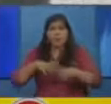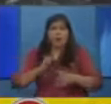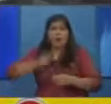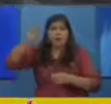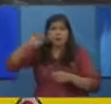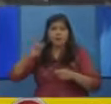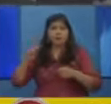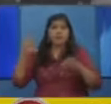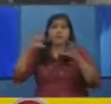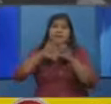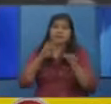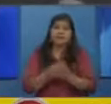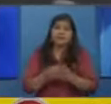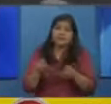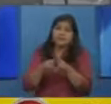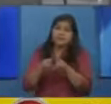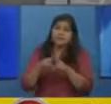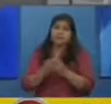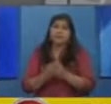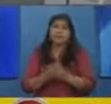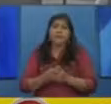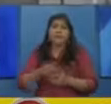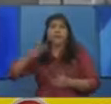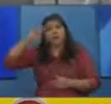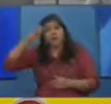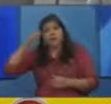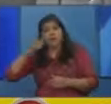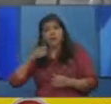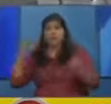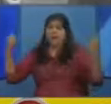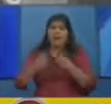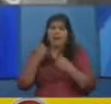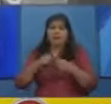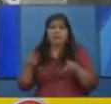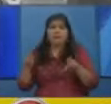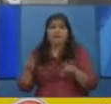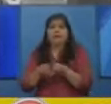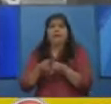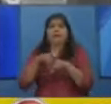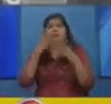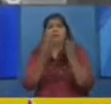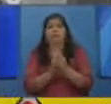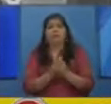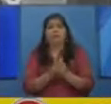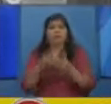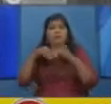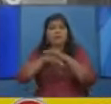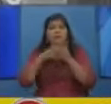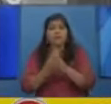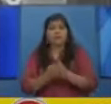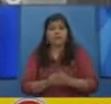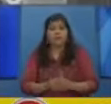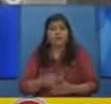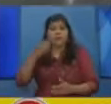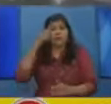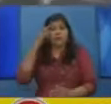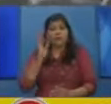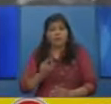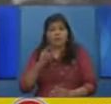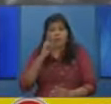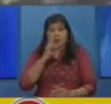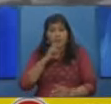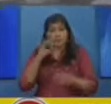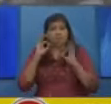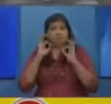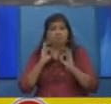थे, साथ ही अंग्रेजों से लड़ाई भी लड़ रहे थे, और इन सब के बीच भी उनका सेंस ऑफ